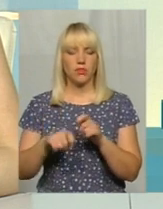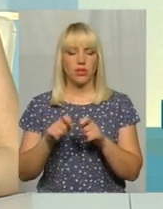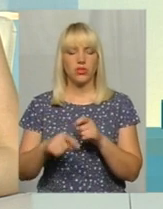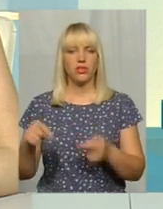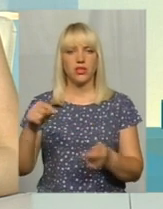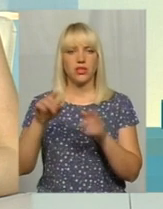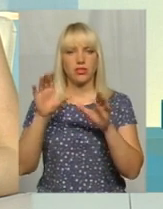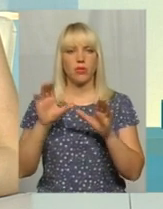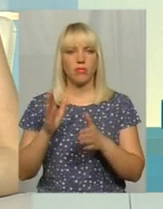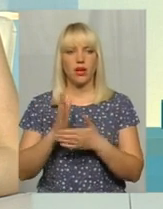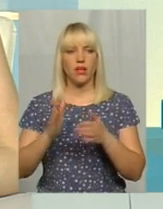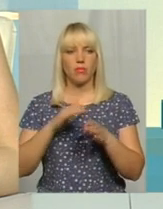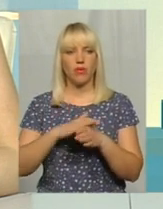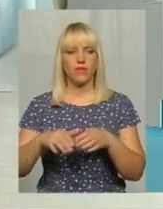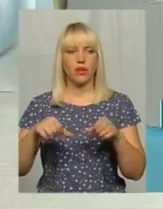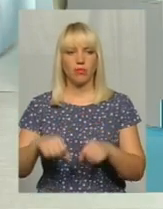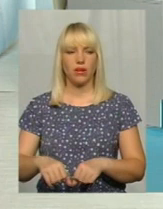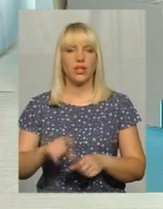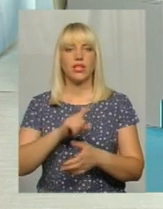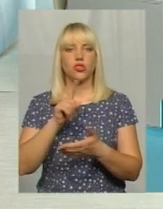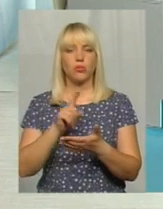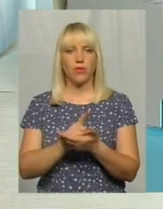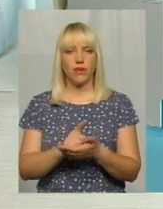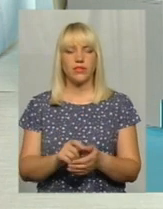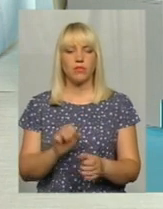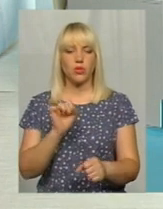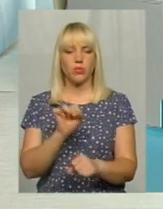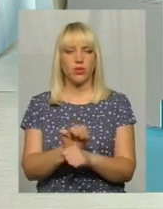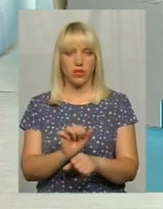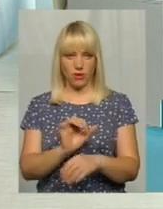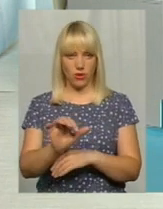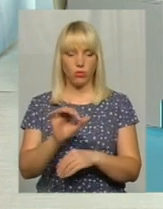законодавства, має повне право і навіть зобов'язаний призупинити виробництво,